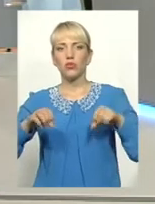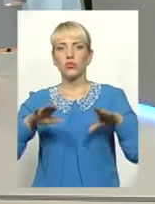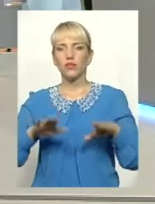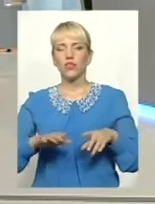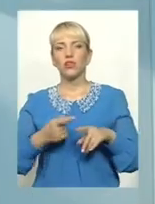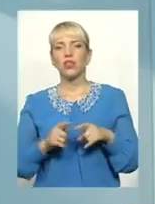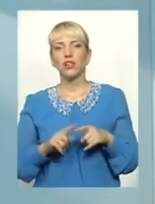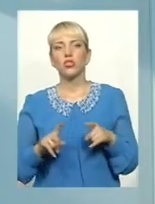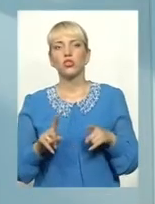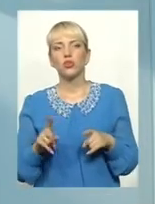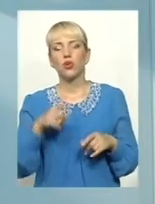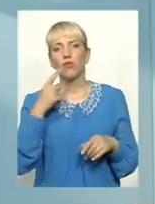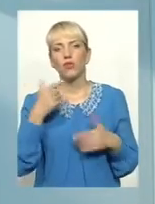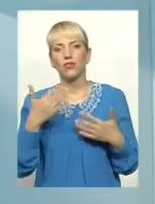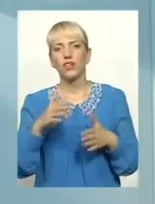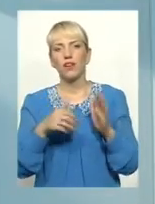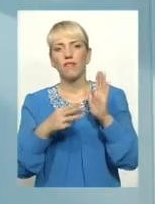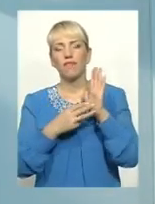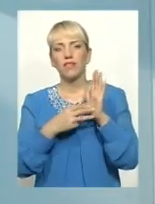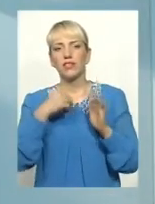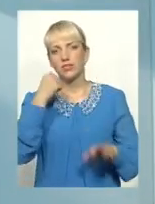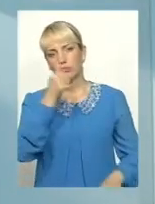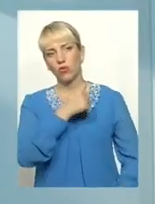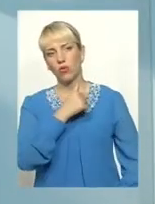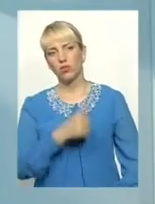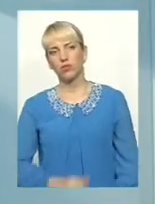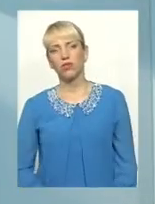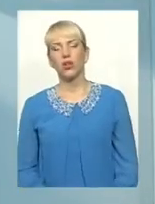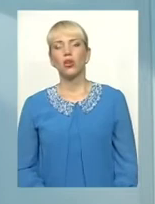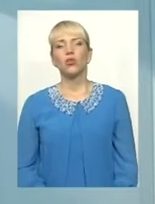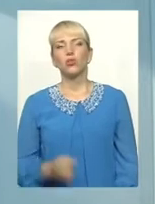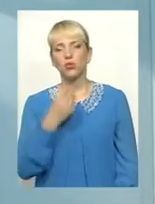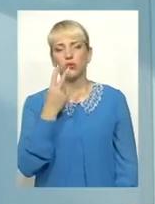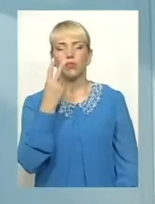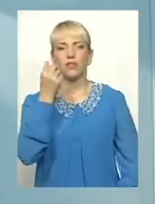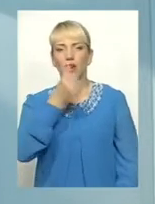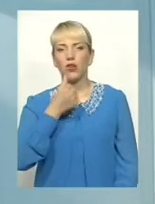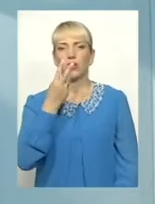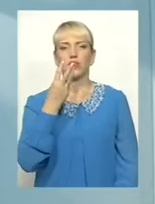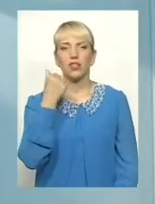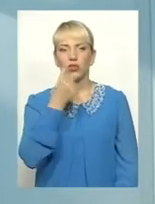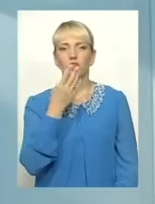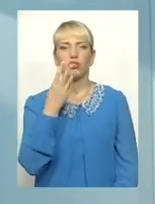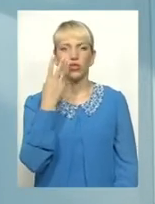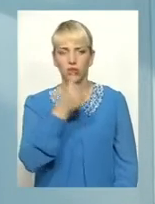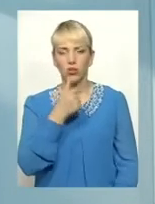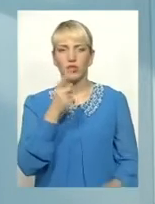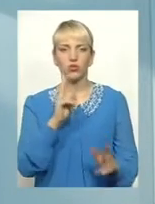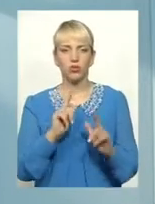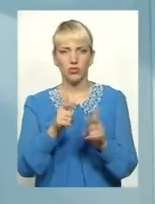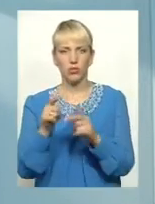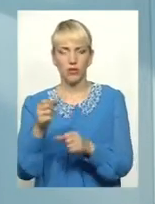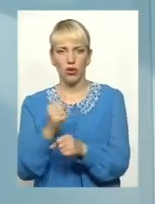що говориться 8 років. Хай один прийшов на посаду 2 роки тому, 3, 4, але вже рік ми говоримо про це. Вже за цей